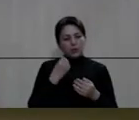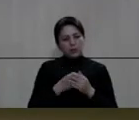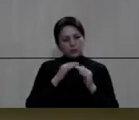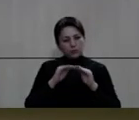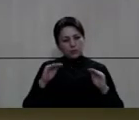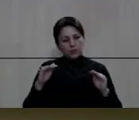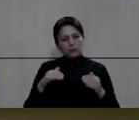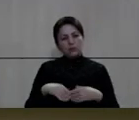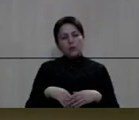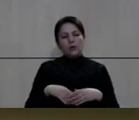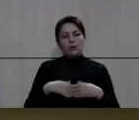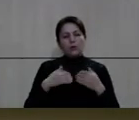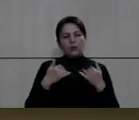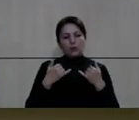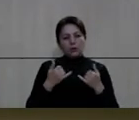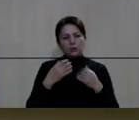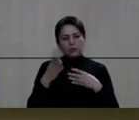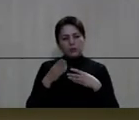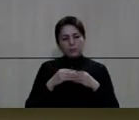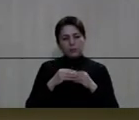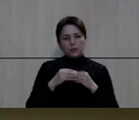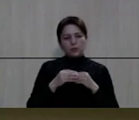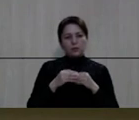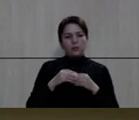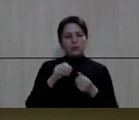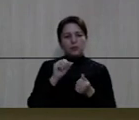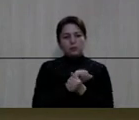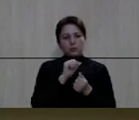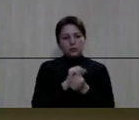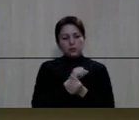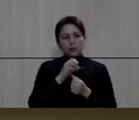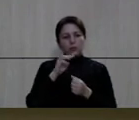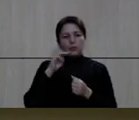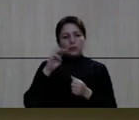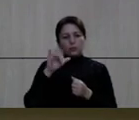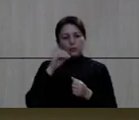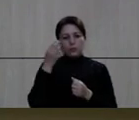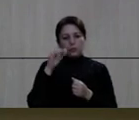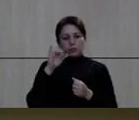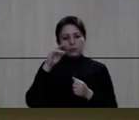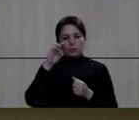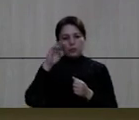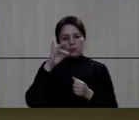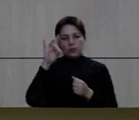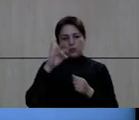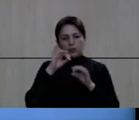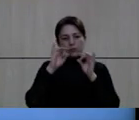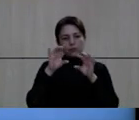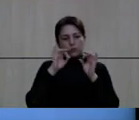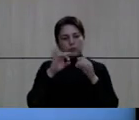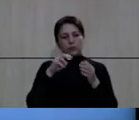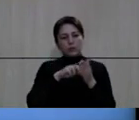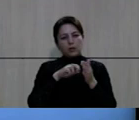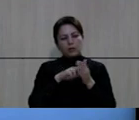Aziz o'quvchilar, endi biz siz bilan ish qog'ozlaridan tushuntirish xatiga to'xtalib o'tamiz. tushuntirish